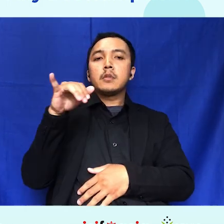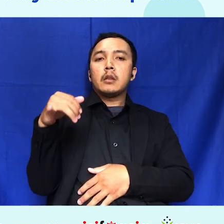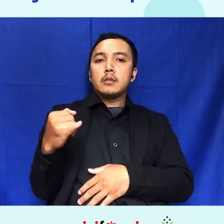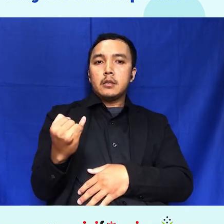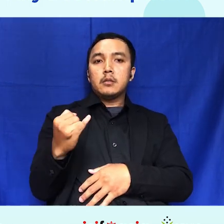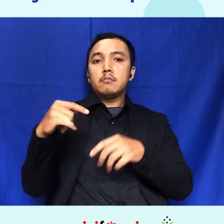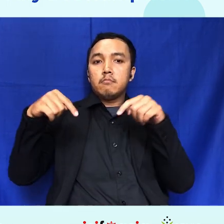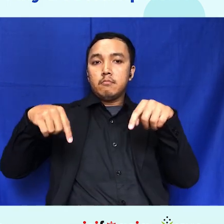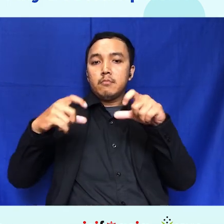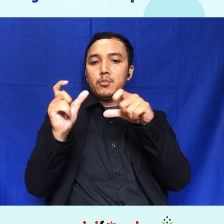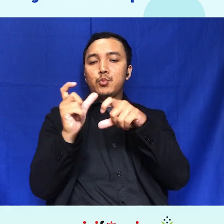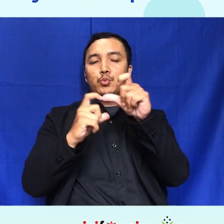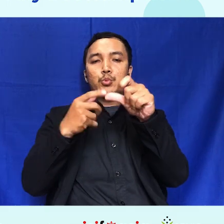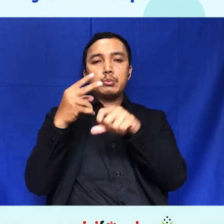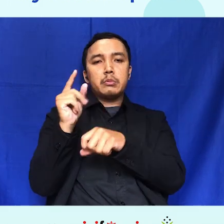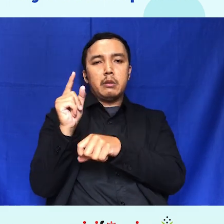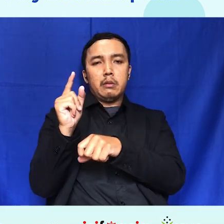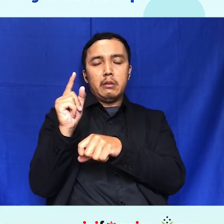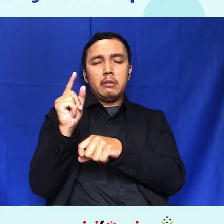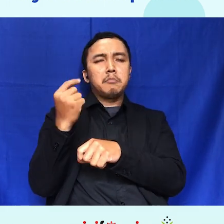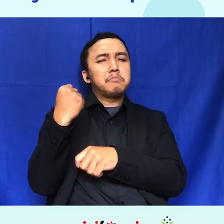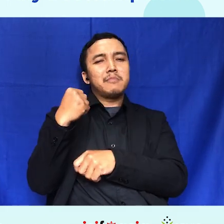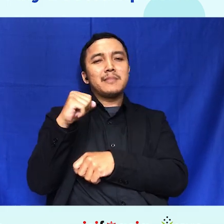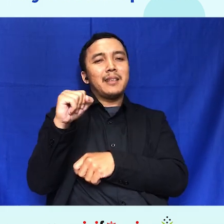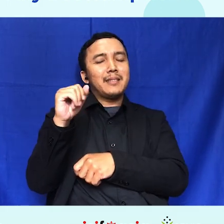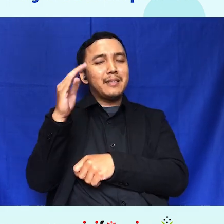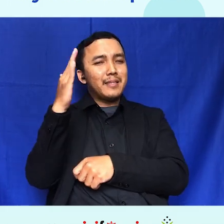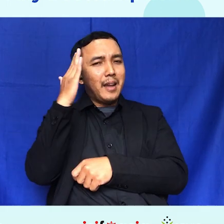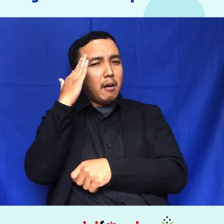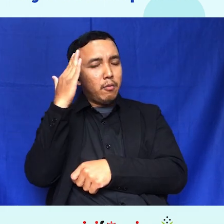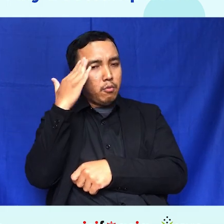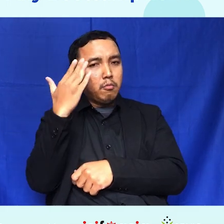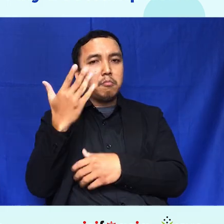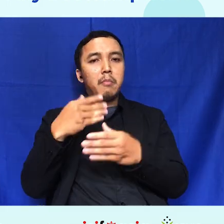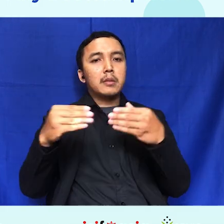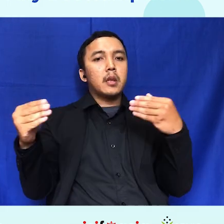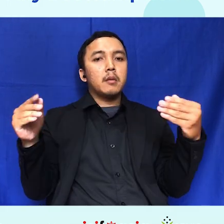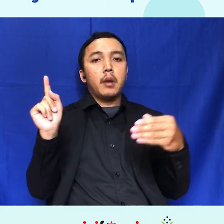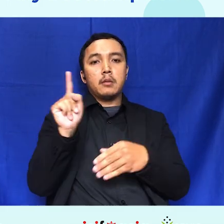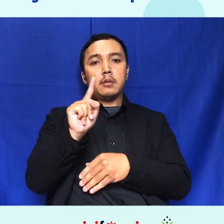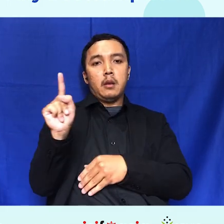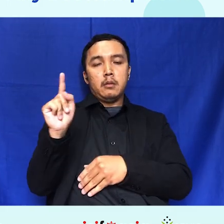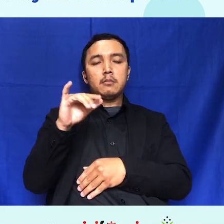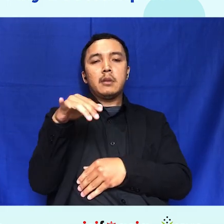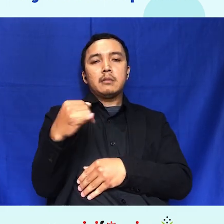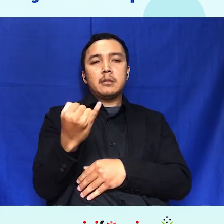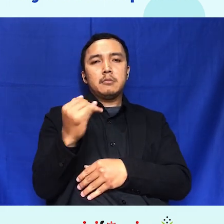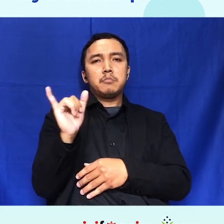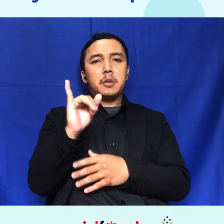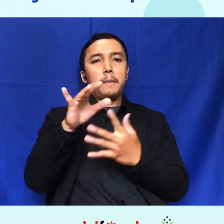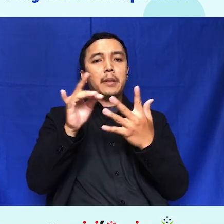Sehingga user tidak menyadari materi mana yang merupakan parent dan materi apa yang menjadi child-nya.